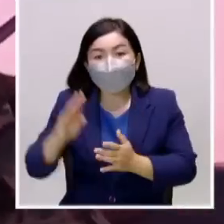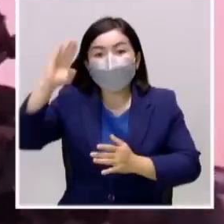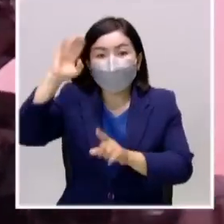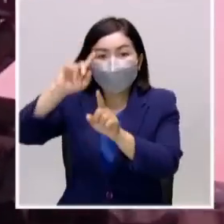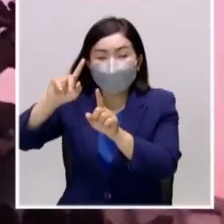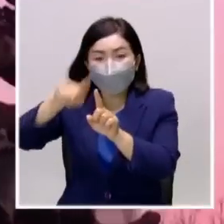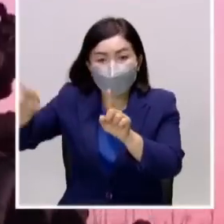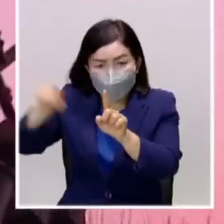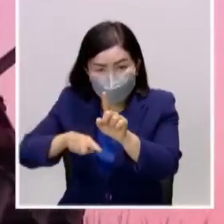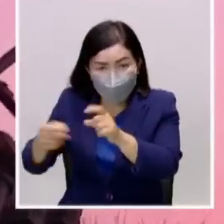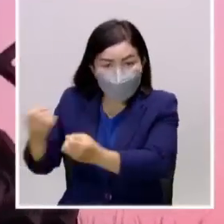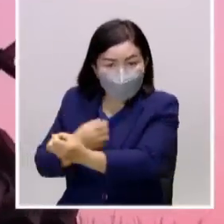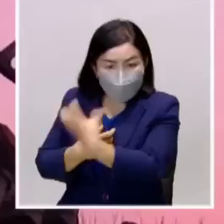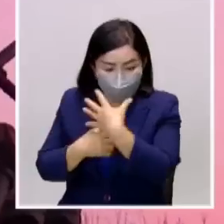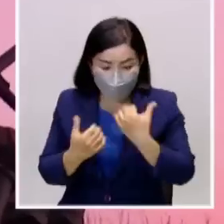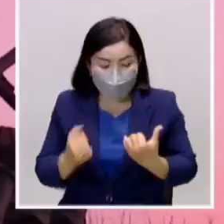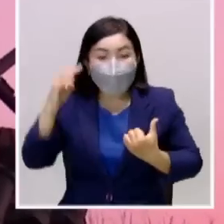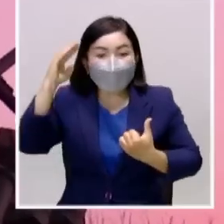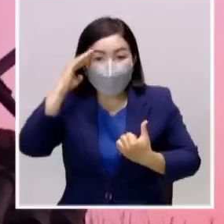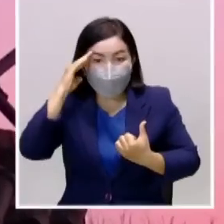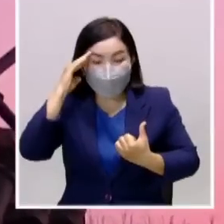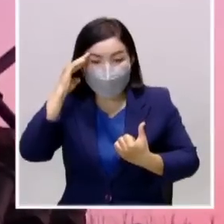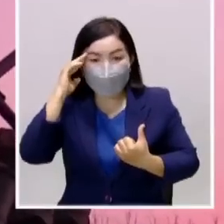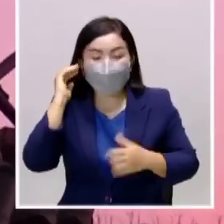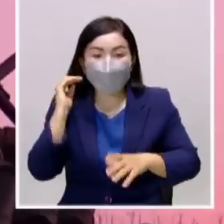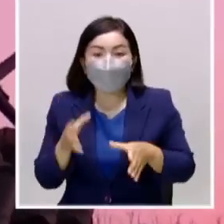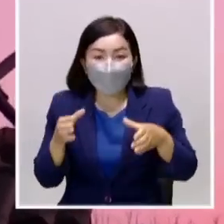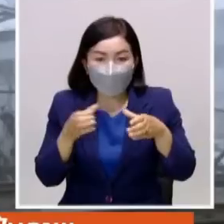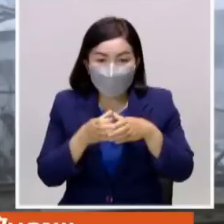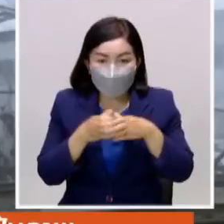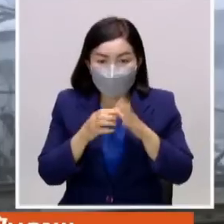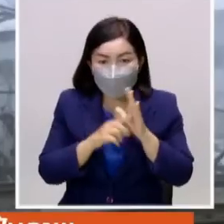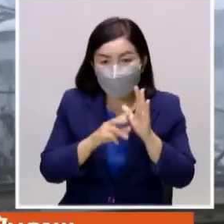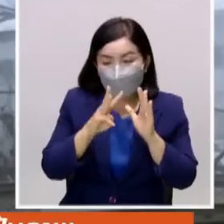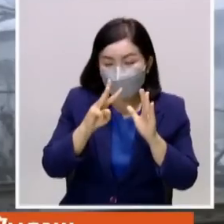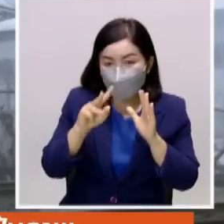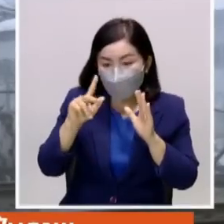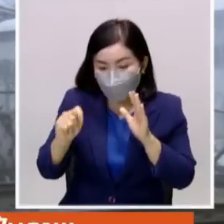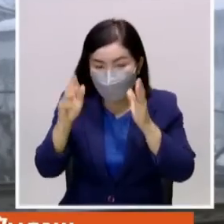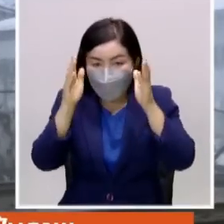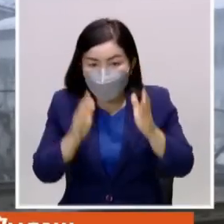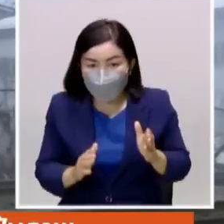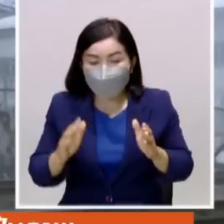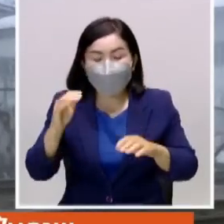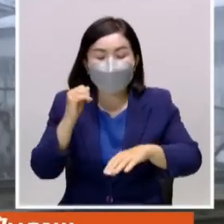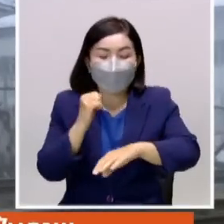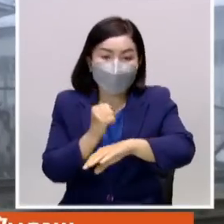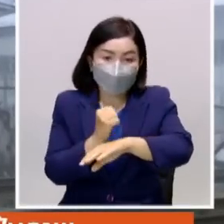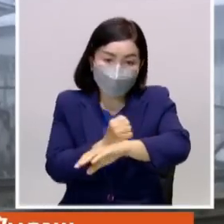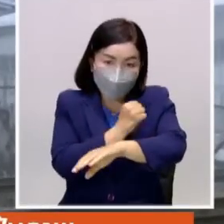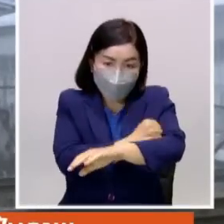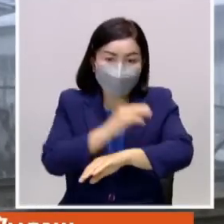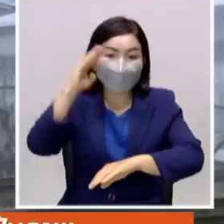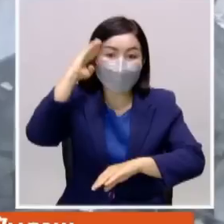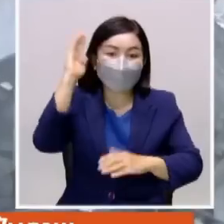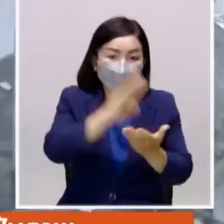ากข้อมูลข่าวกรองล่าสุดครับทหารรับจ้างจากกลุ่มแวคเนอร์ของรัสเซียราว 1,000 นายตอนนี้กำลังเดิน